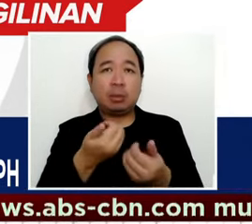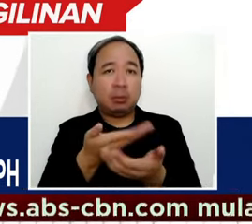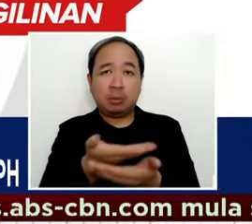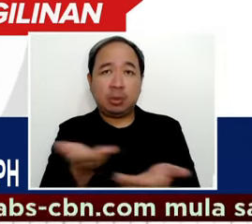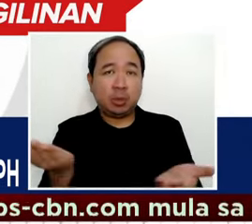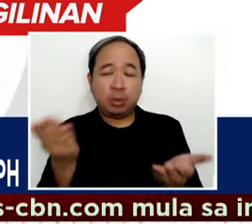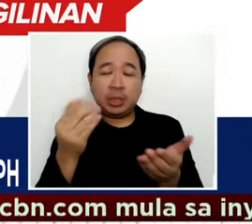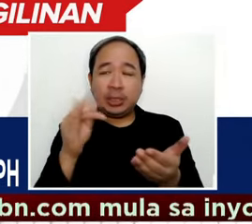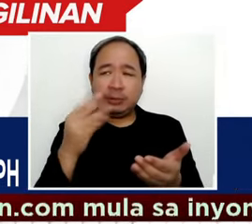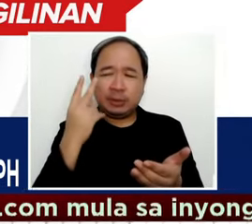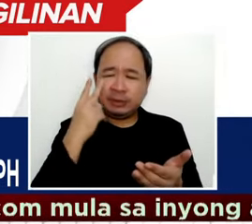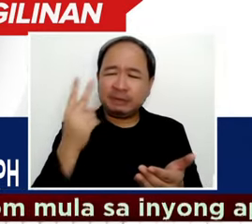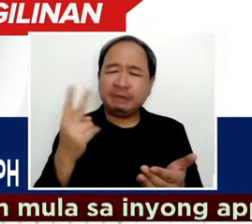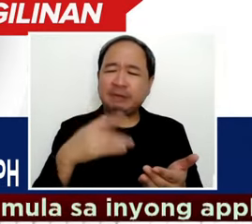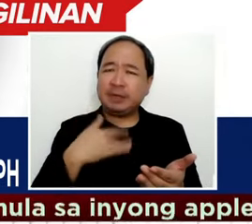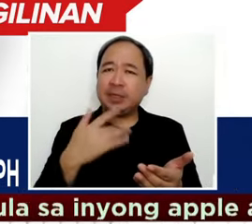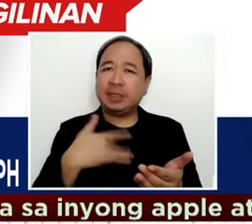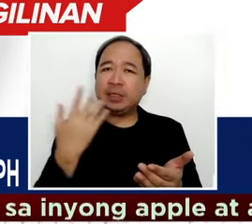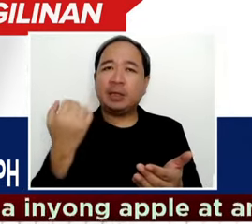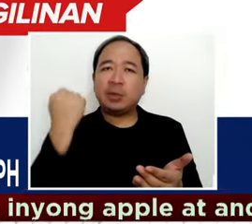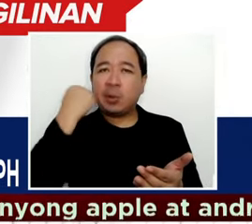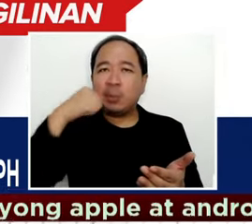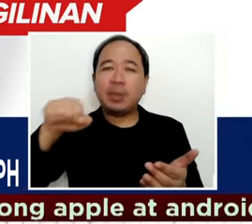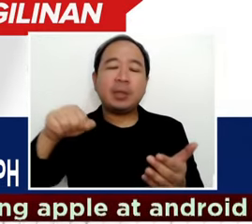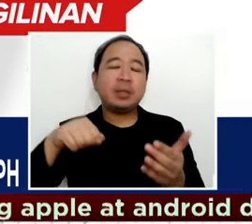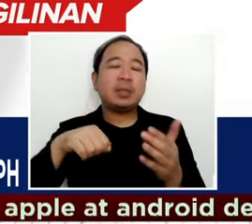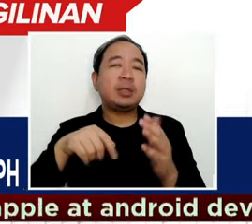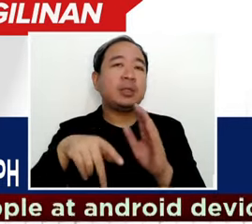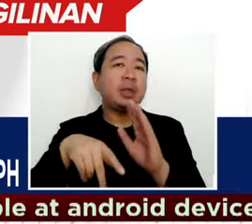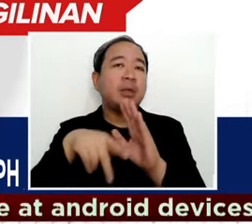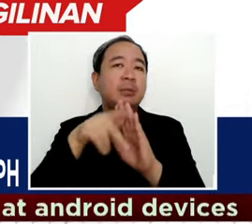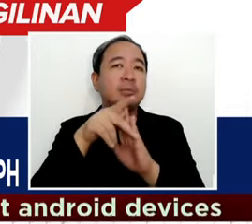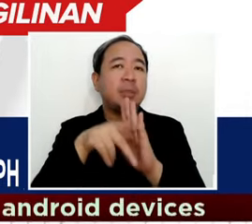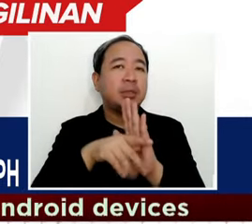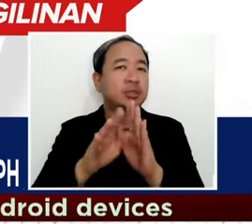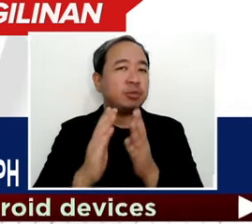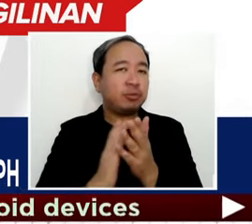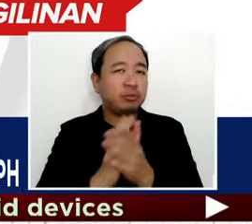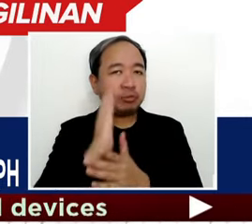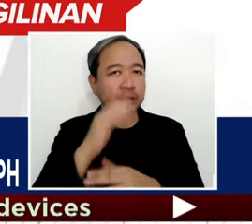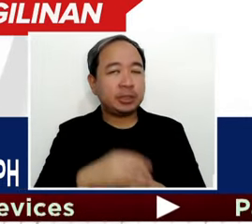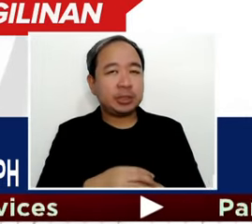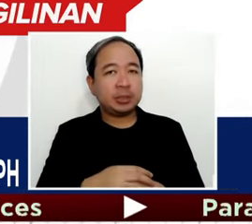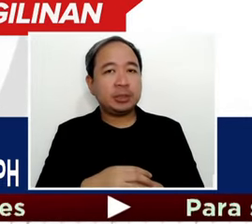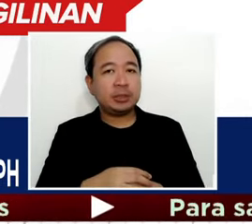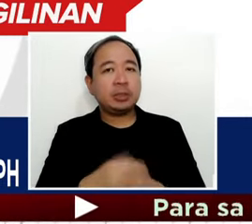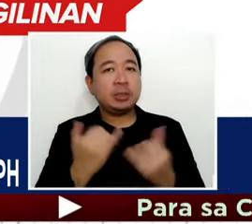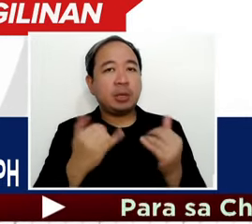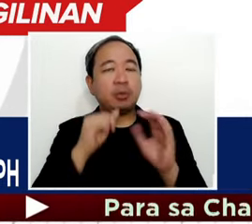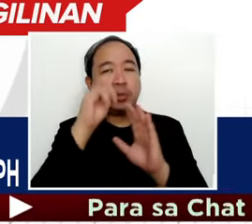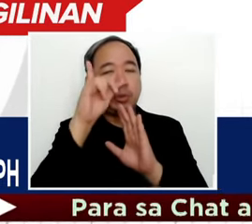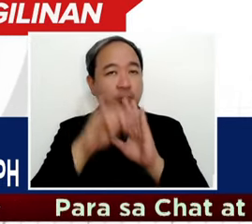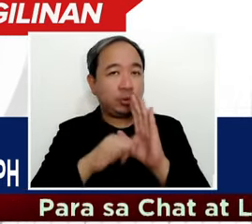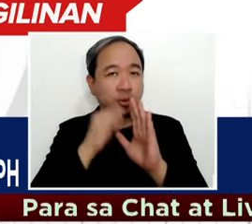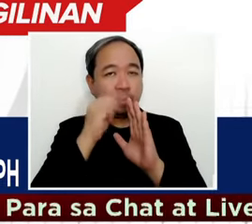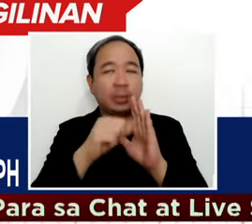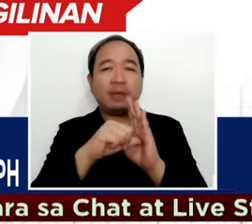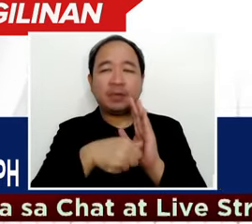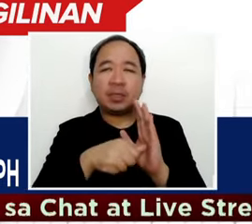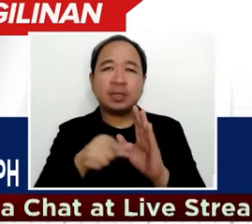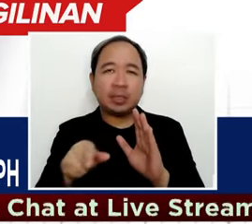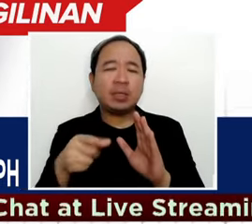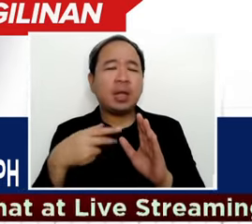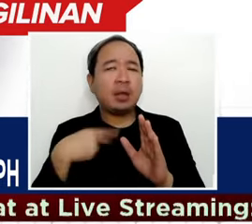sa tingin nila ay lumalabag ang nasabing content sa kanilang karapatan. Giit pa ng YouTube na kinukonsidera nila ang